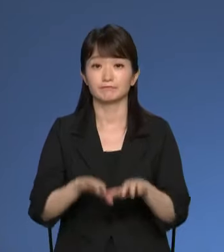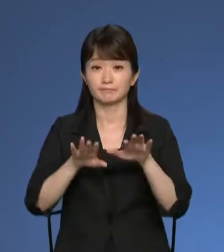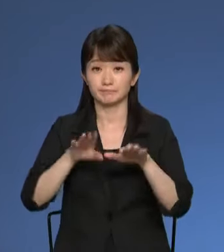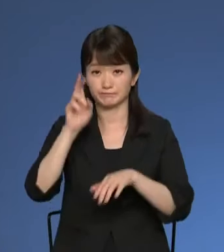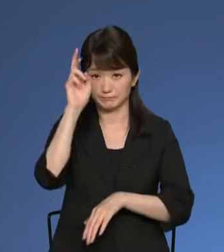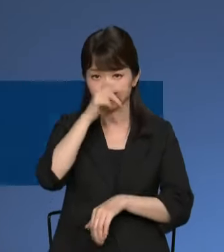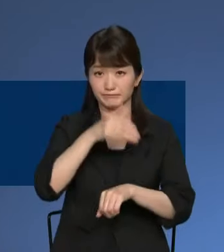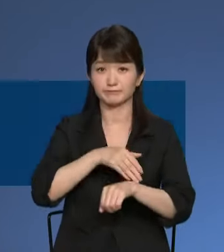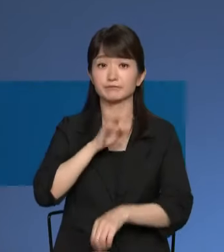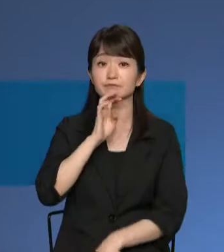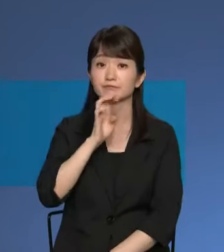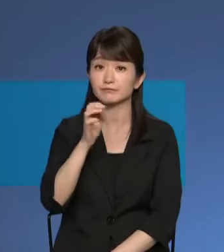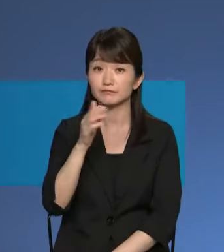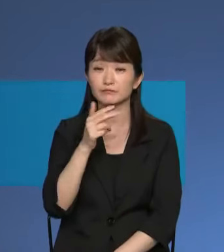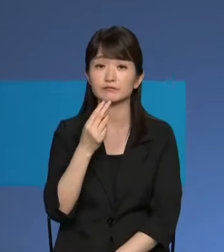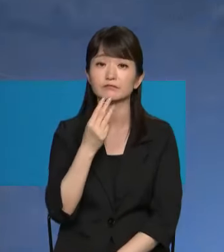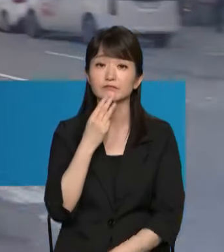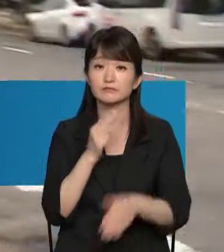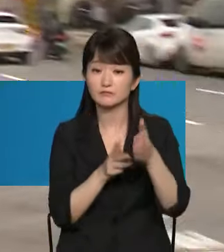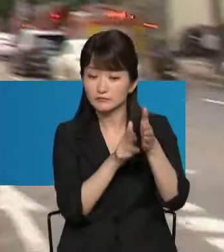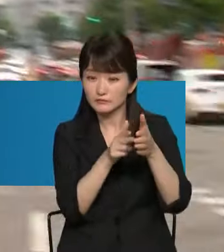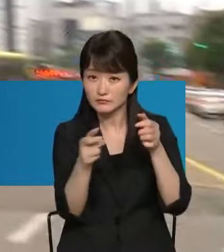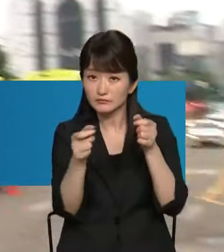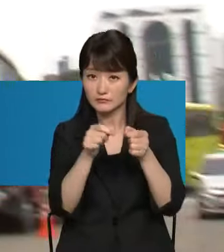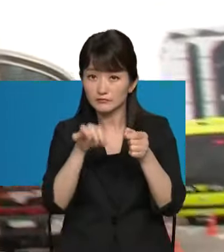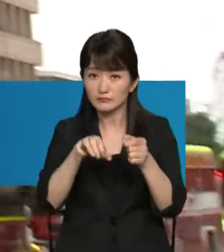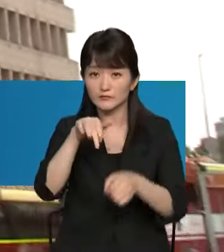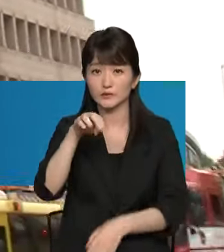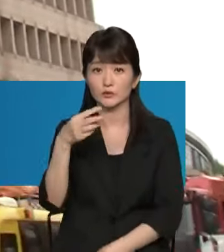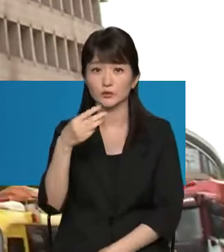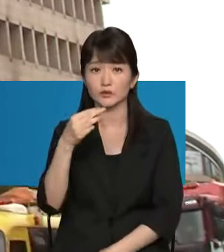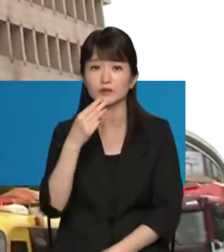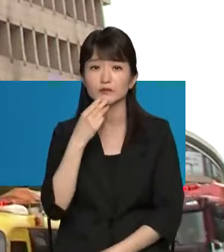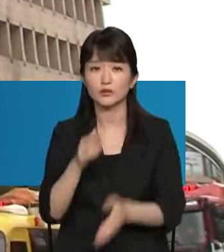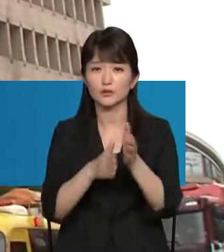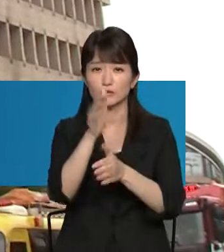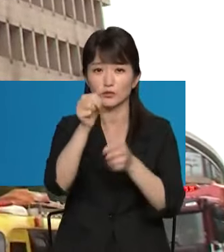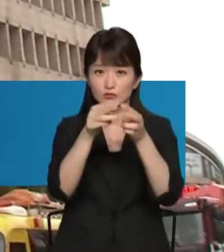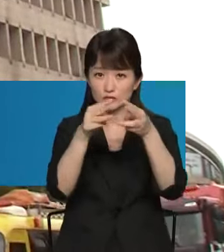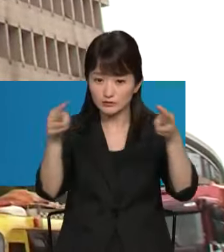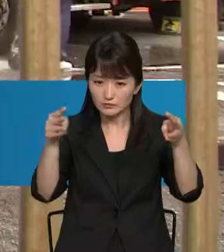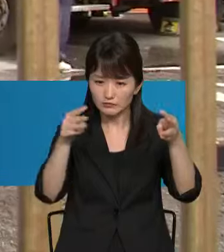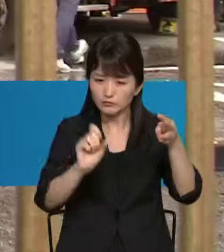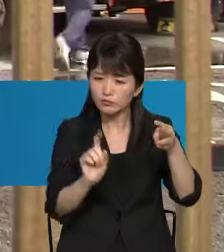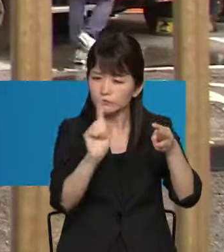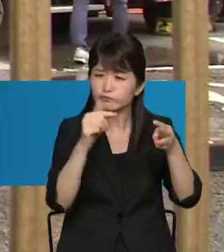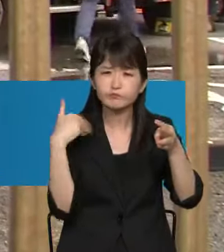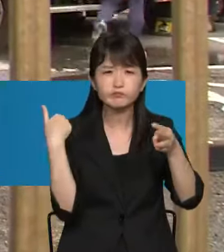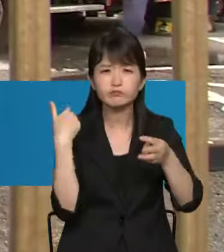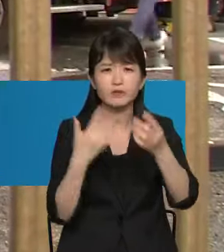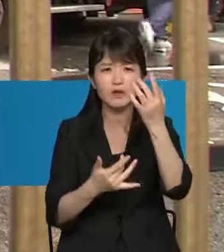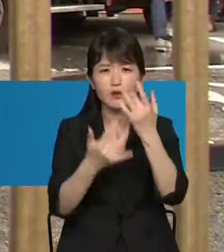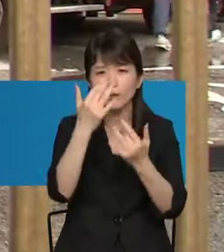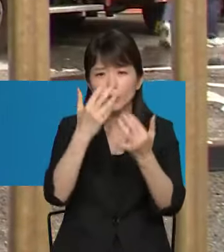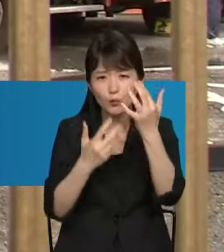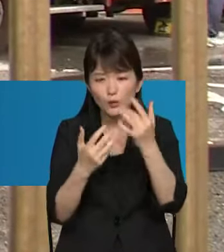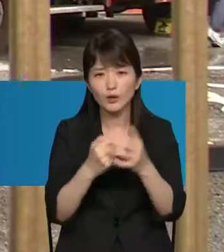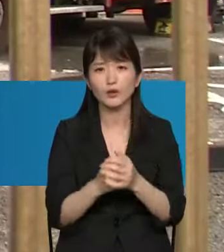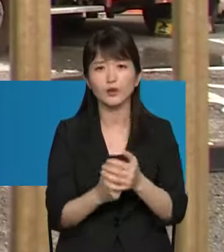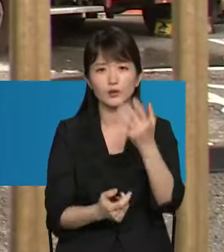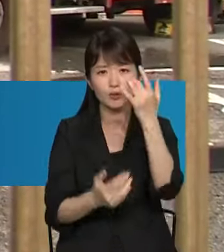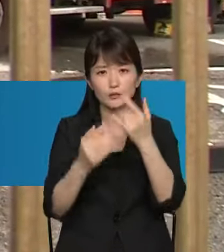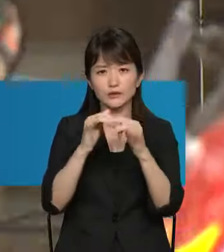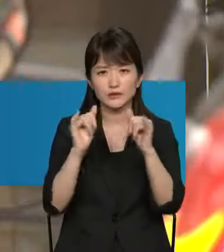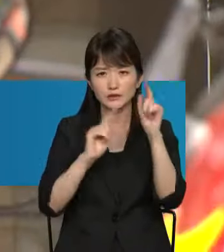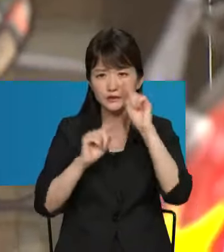오늘 오전 9시 40분쯤 서울역 인근 코레일 서울본부 3층에서 원인을 알 수 없는 불이 났습니다. 불은 인명피해